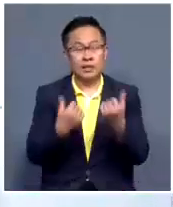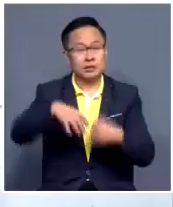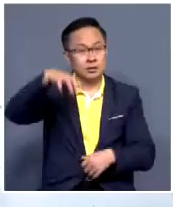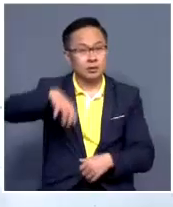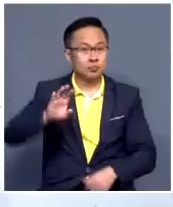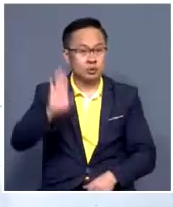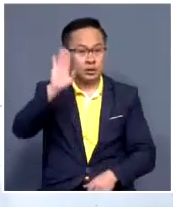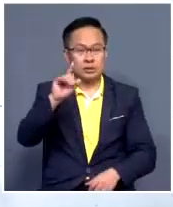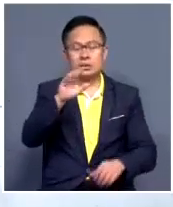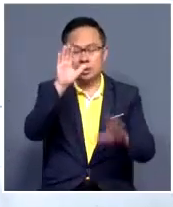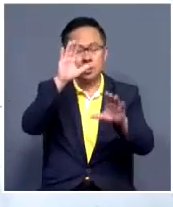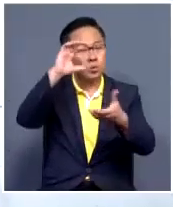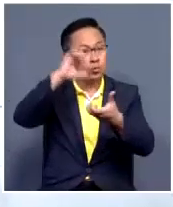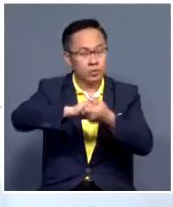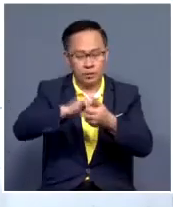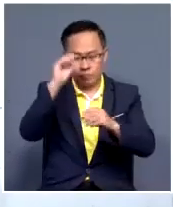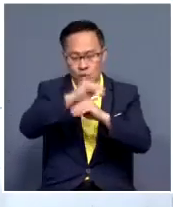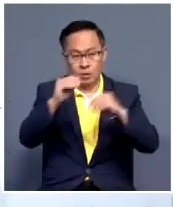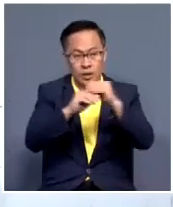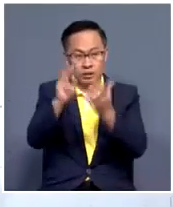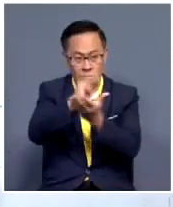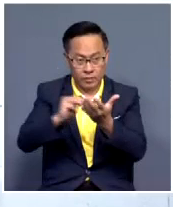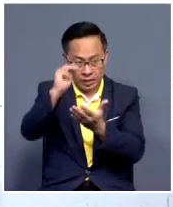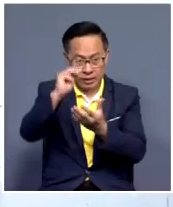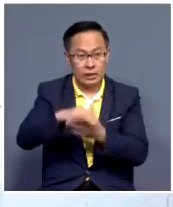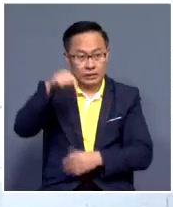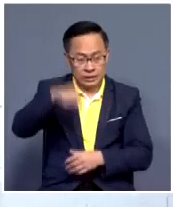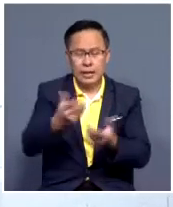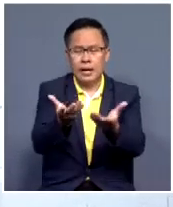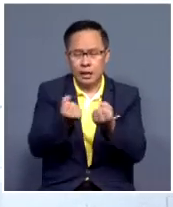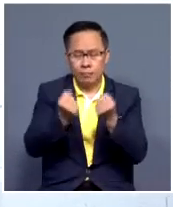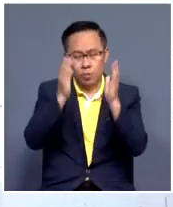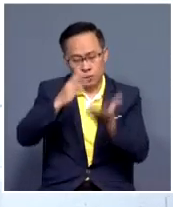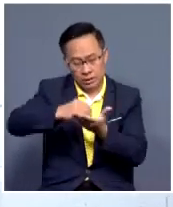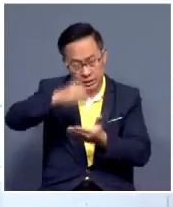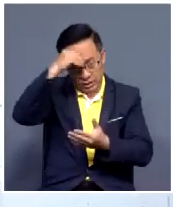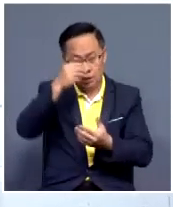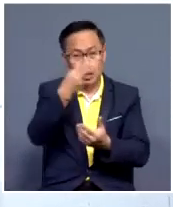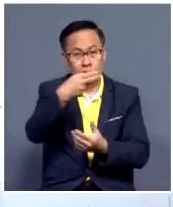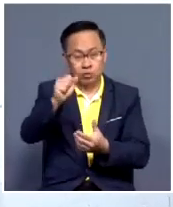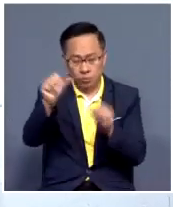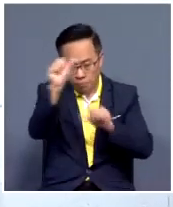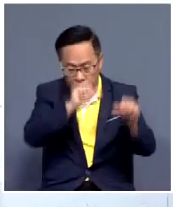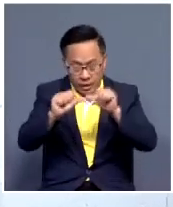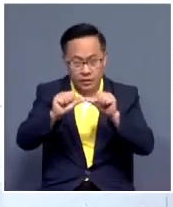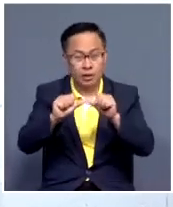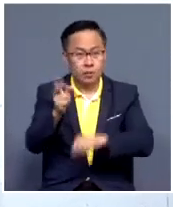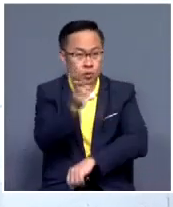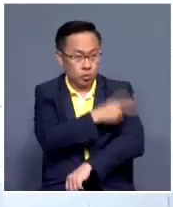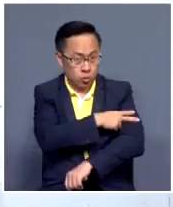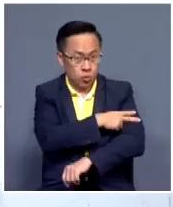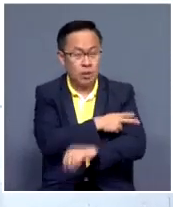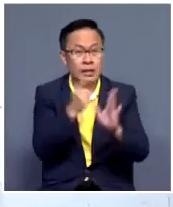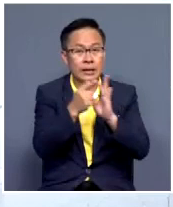ถานประกอบการที่เข้าร่วมโครงการกับมหาวิทยาลัยค่ะซึ่งที่นี่เขาเปิดโอกาสให้น้องๆจากหลักสูตรวิทยาศาสตร์มหาบัณฑิตสาขาเคมีเท